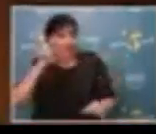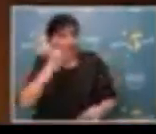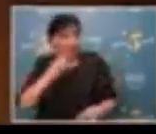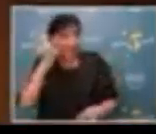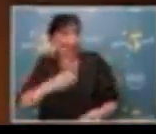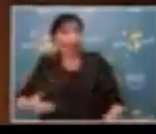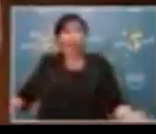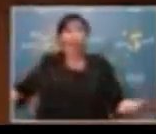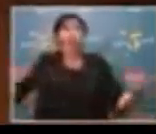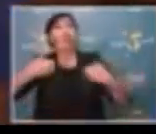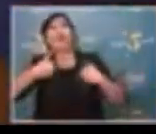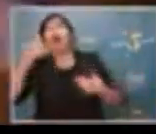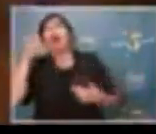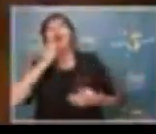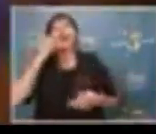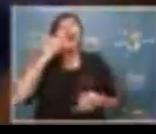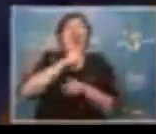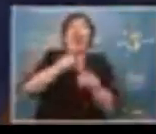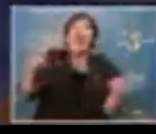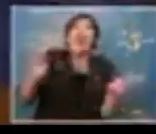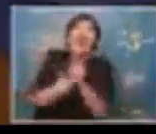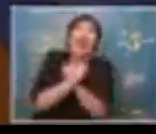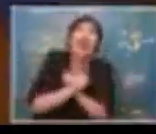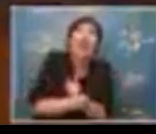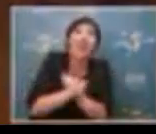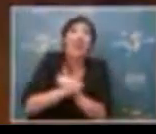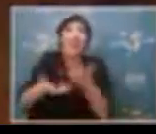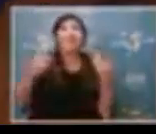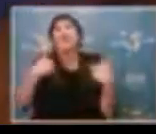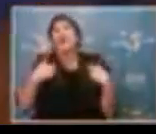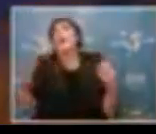mio, i grillini, io ho sempre